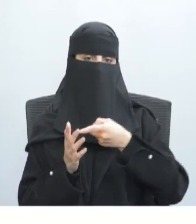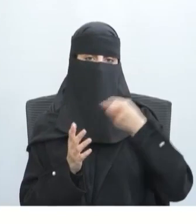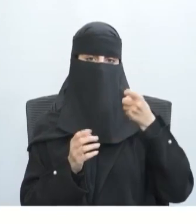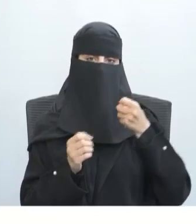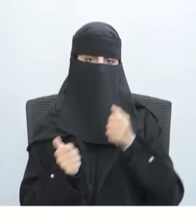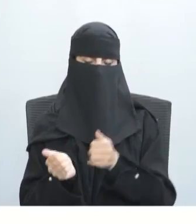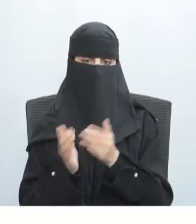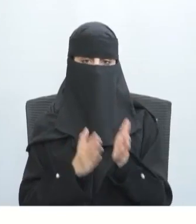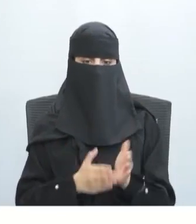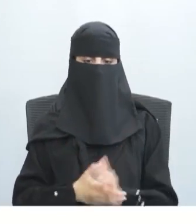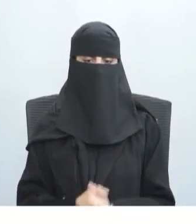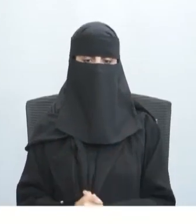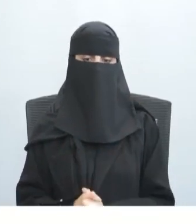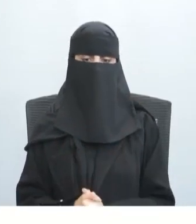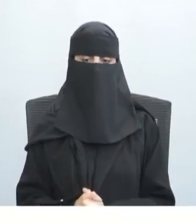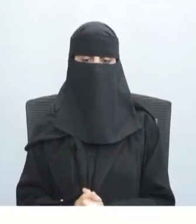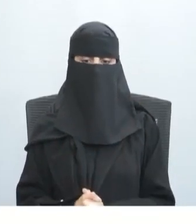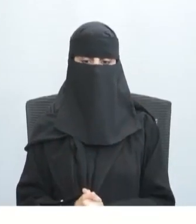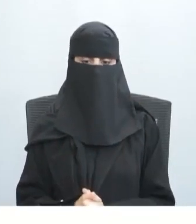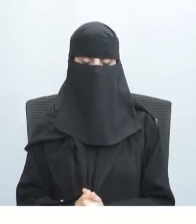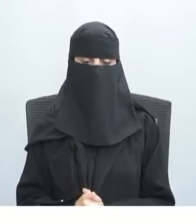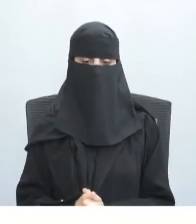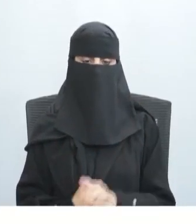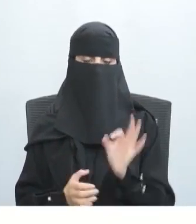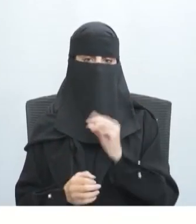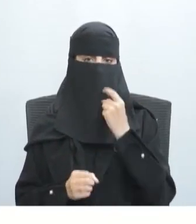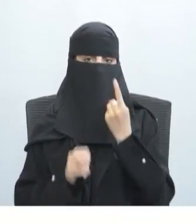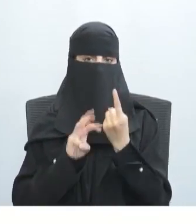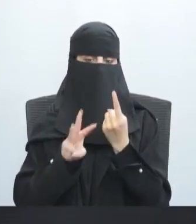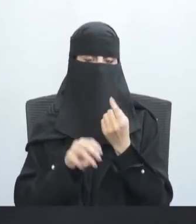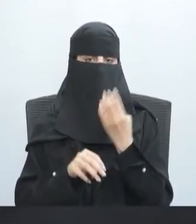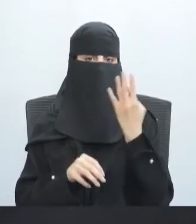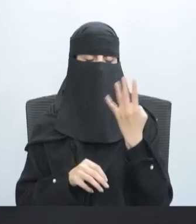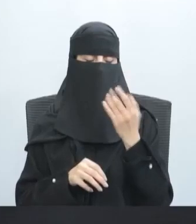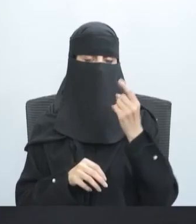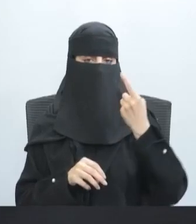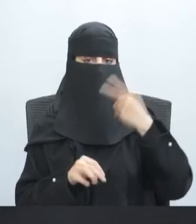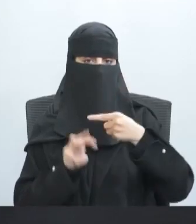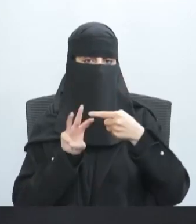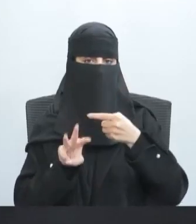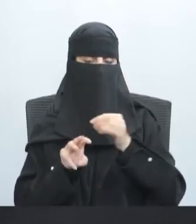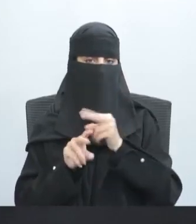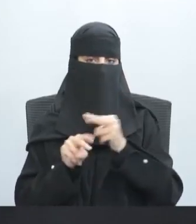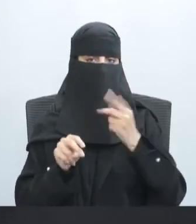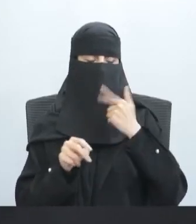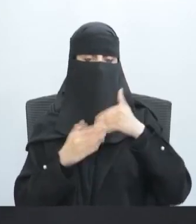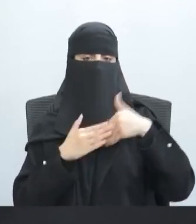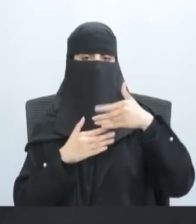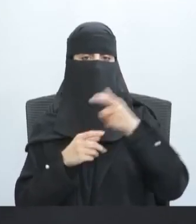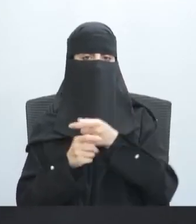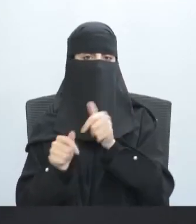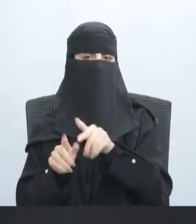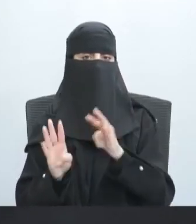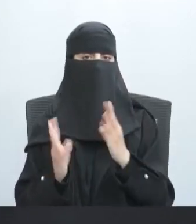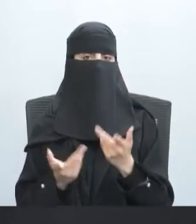من من اليوم تستثمر مبلغ معين 1000 10 ايا كان هذا المبلغ تود حسابه بعد سنوات كم